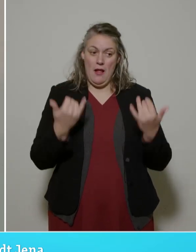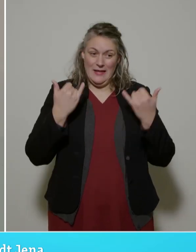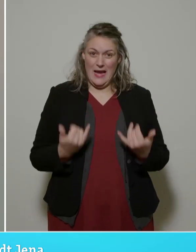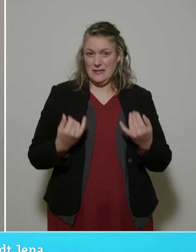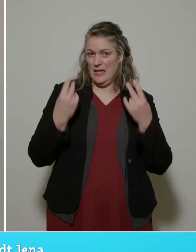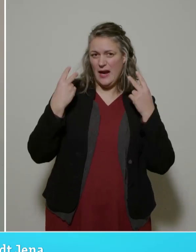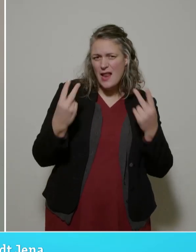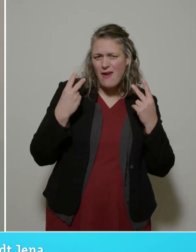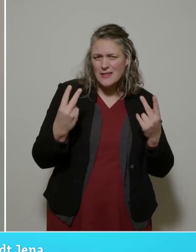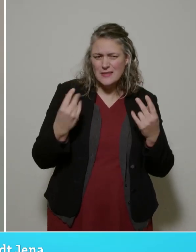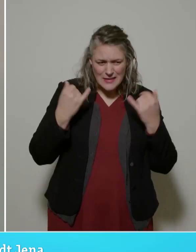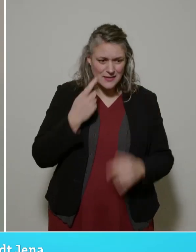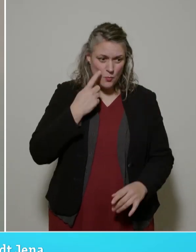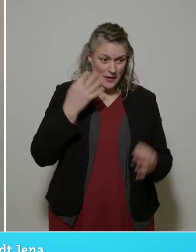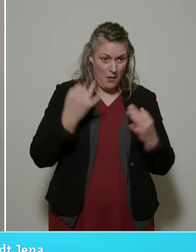Jetzt unterstellen wir mal,